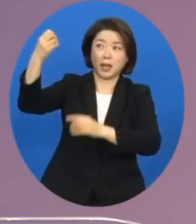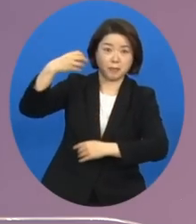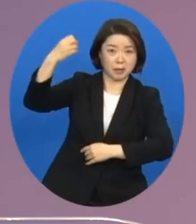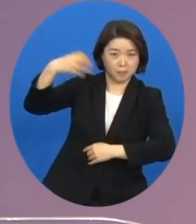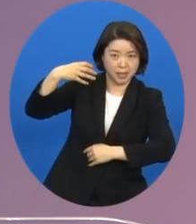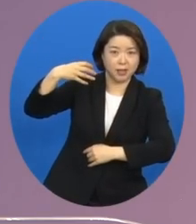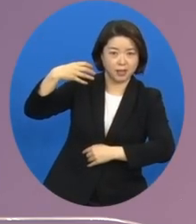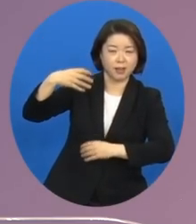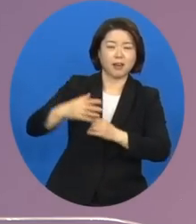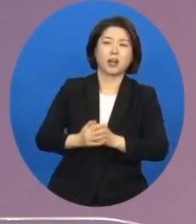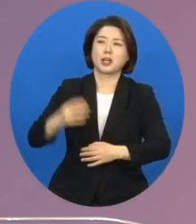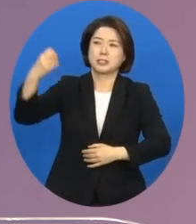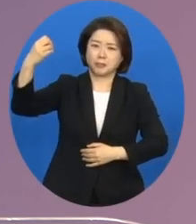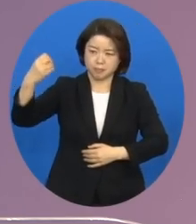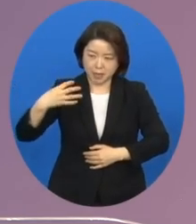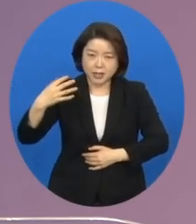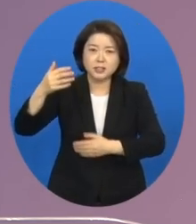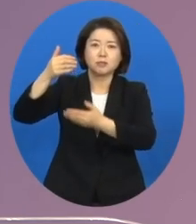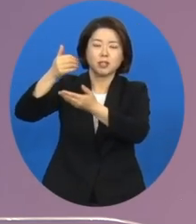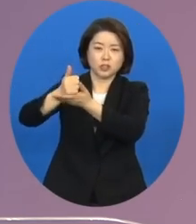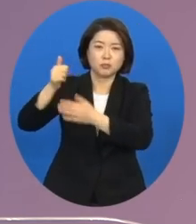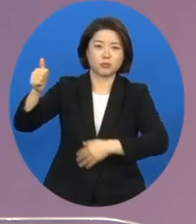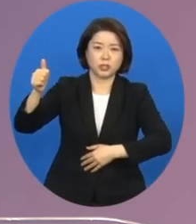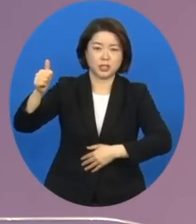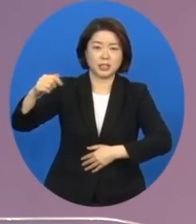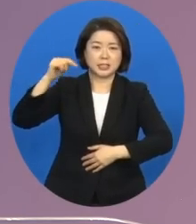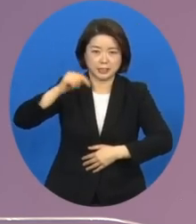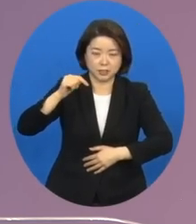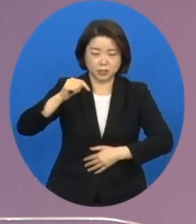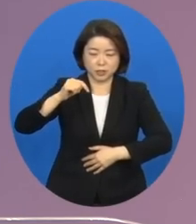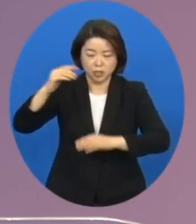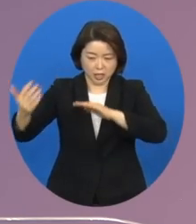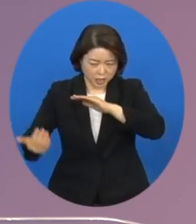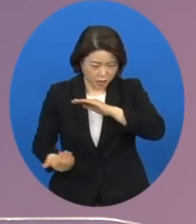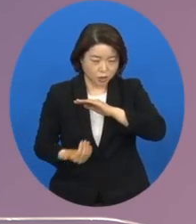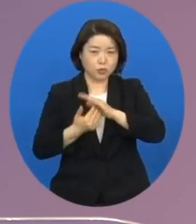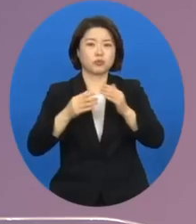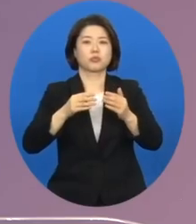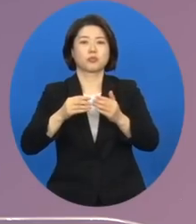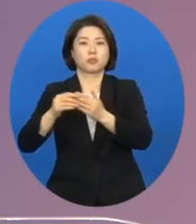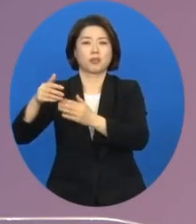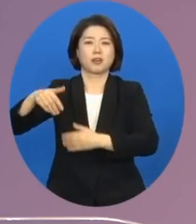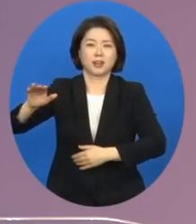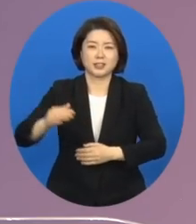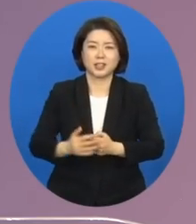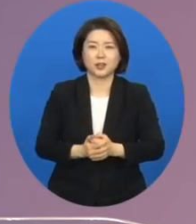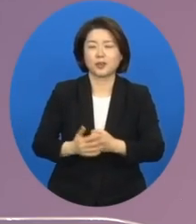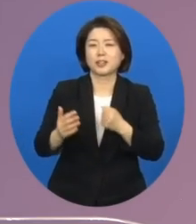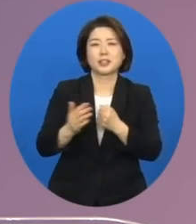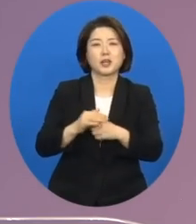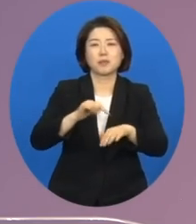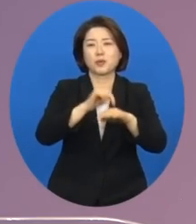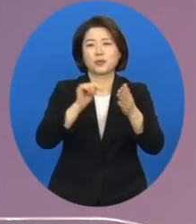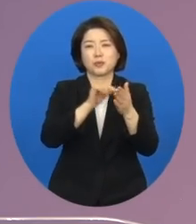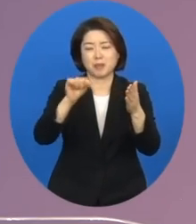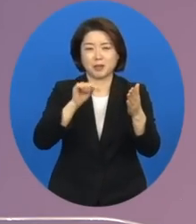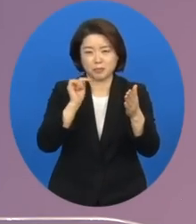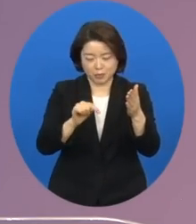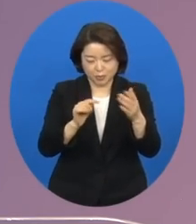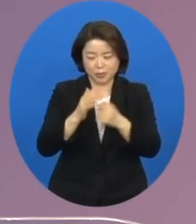말씀하신 분이 그것을 이루어 가신다는 거예요 그러니 우리의 마음에